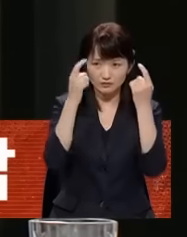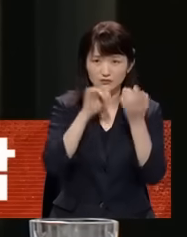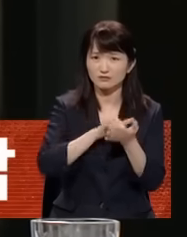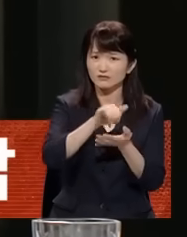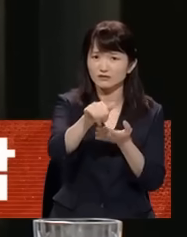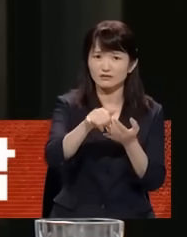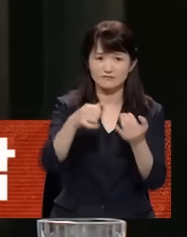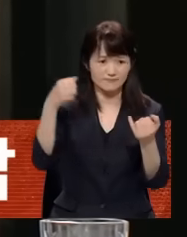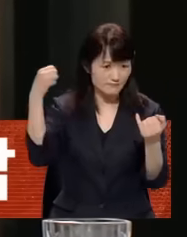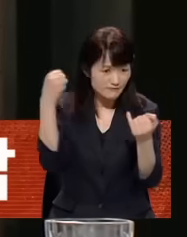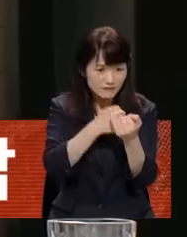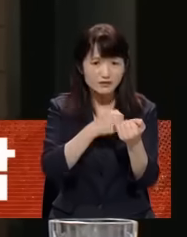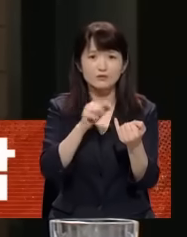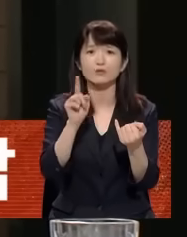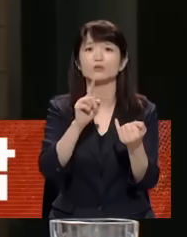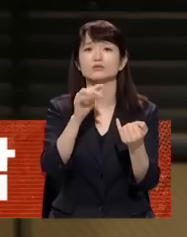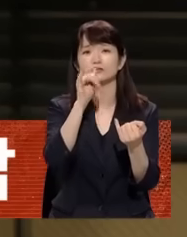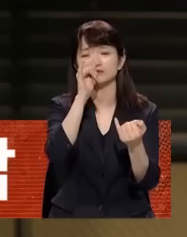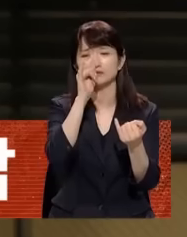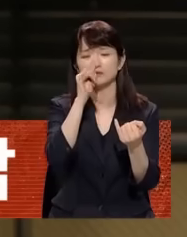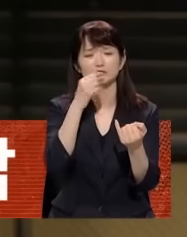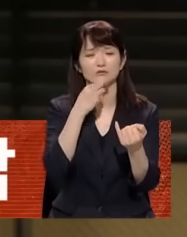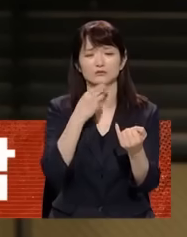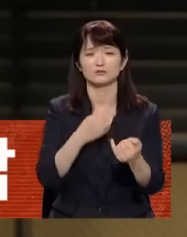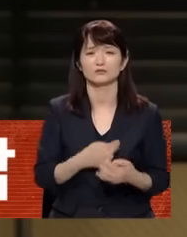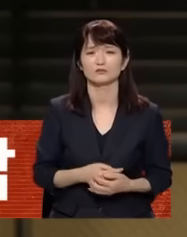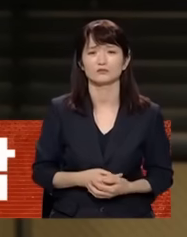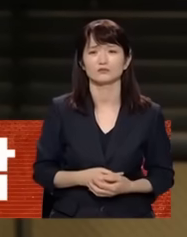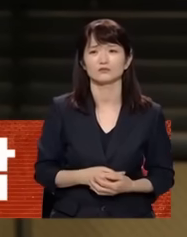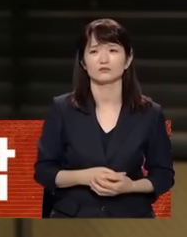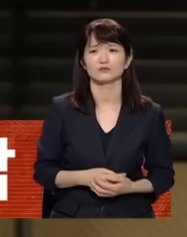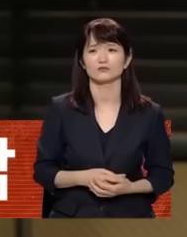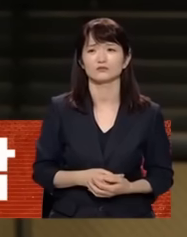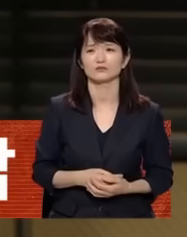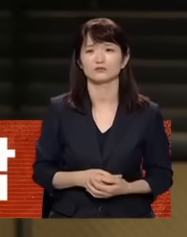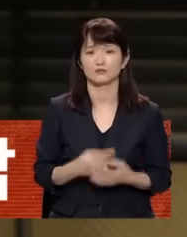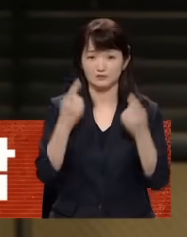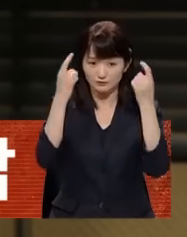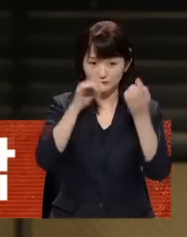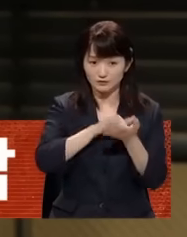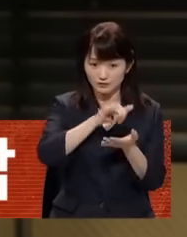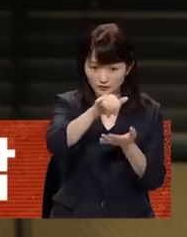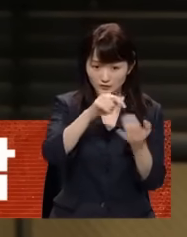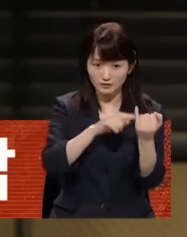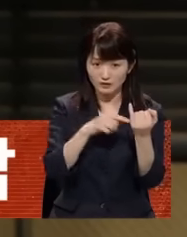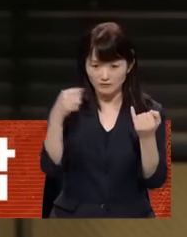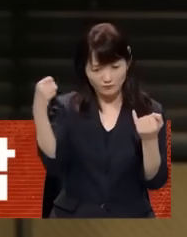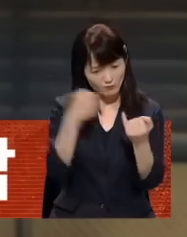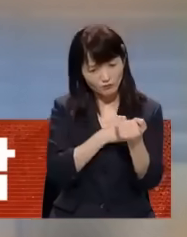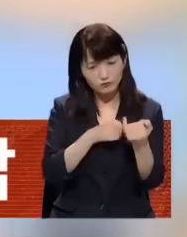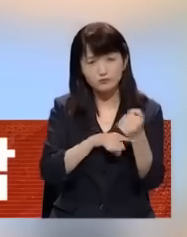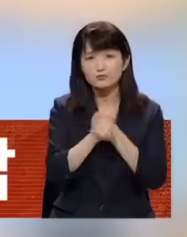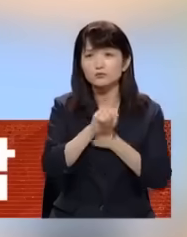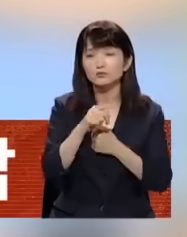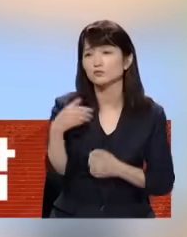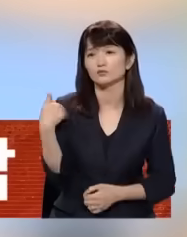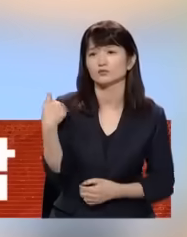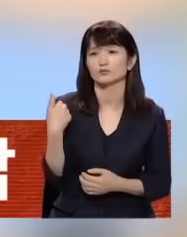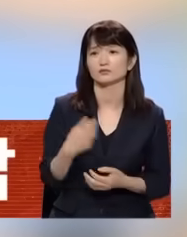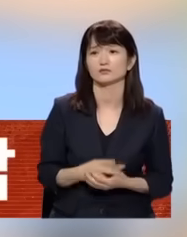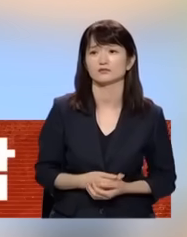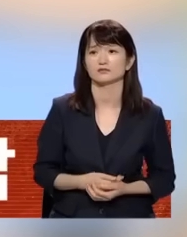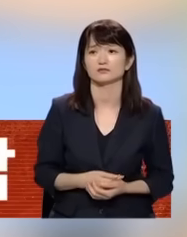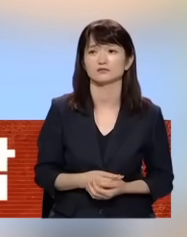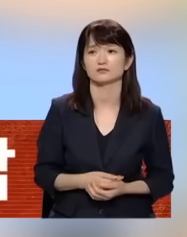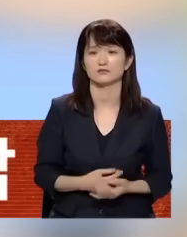인간이 어디 있어요 신혼여행에서 이게 폭행을 했던 이유도 사실 좀 납득하기 어려운데요 일단